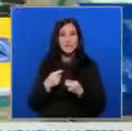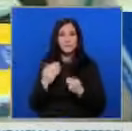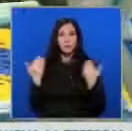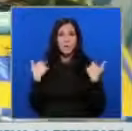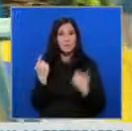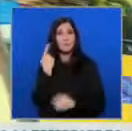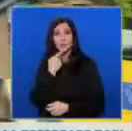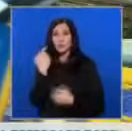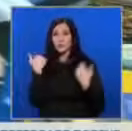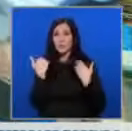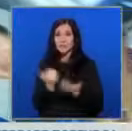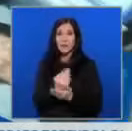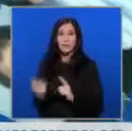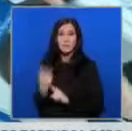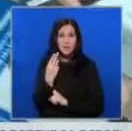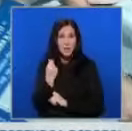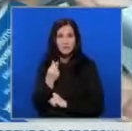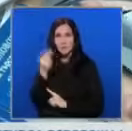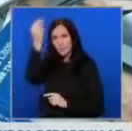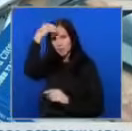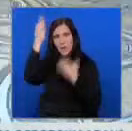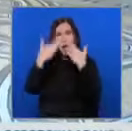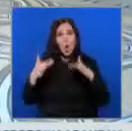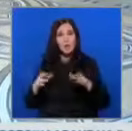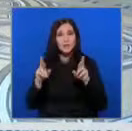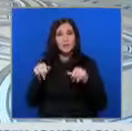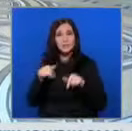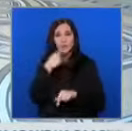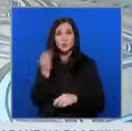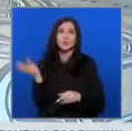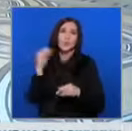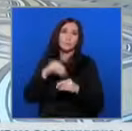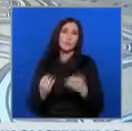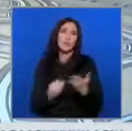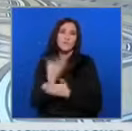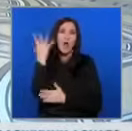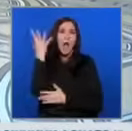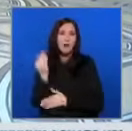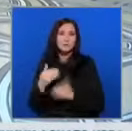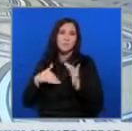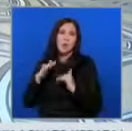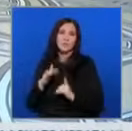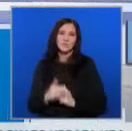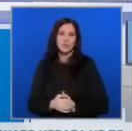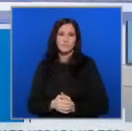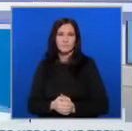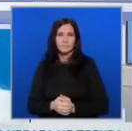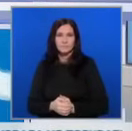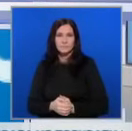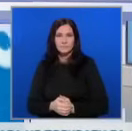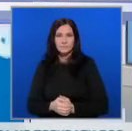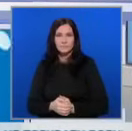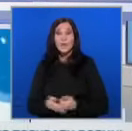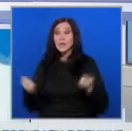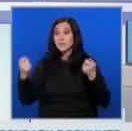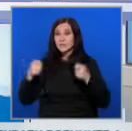събраха 3000 лева за българската Коледа. Надяват се тази година да допринесат за новата кауза с повече.